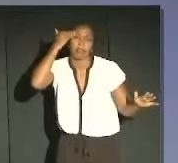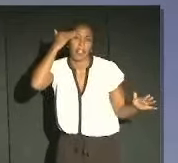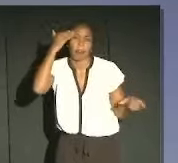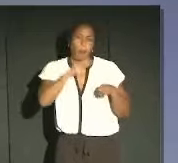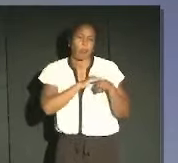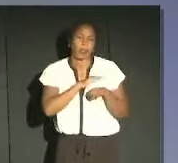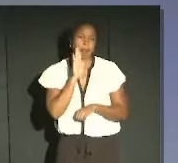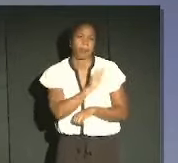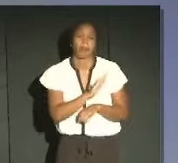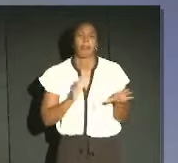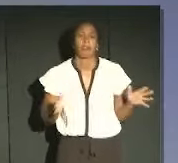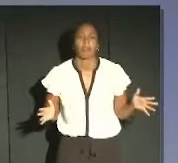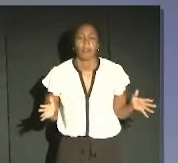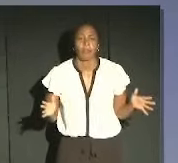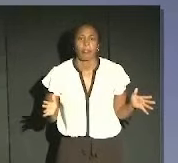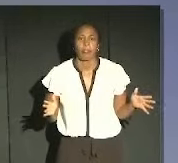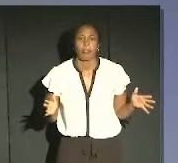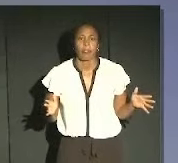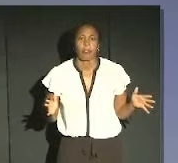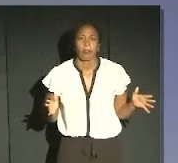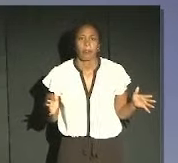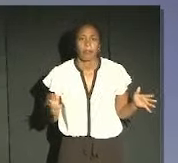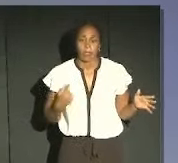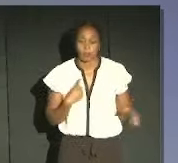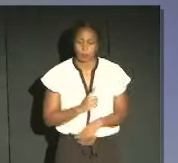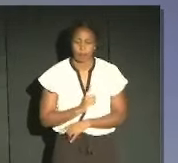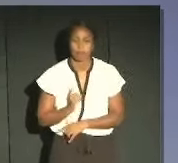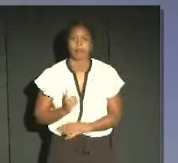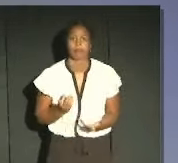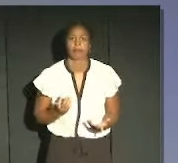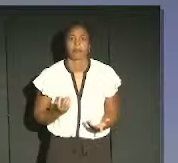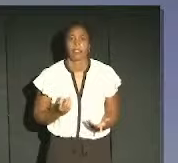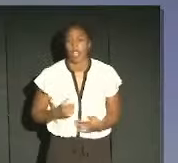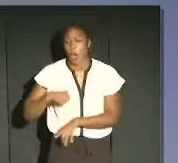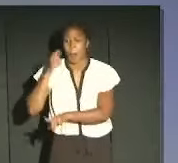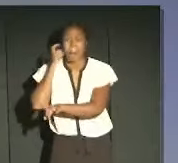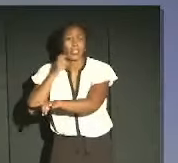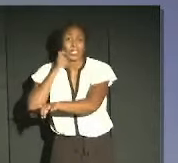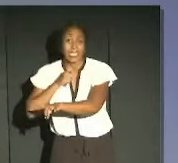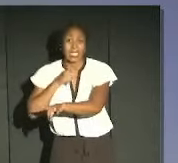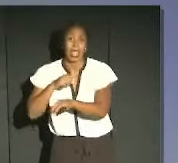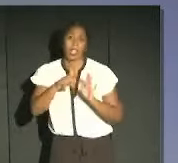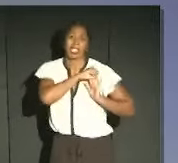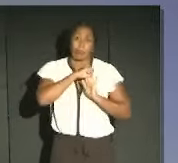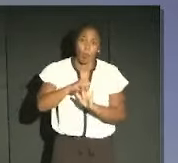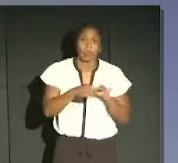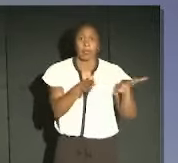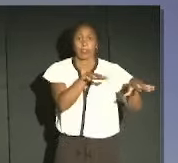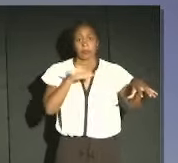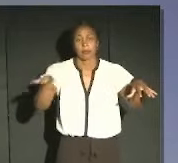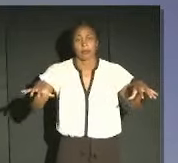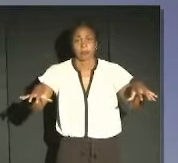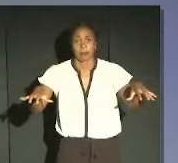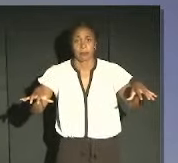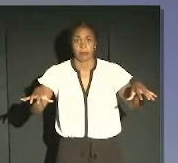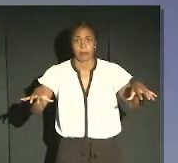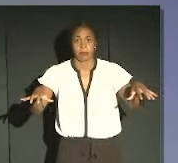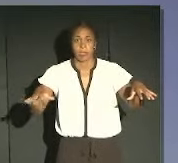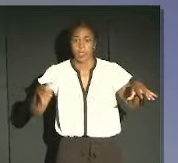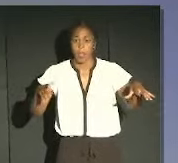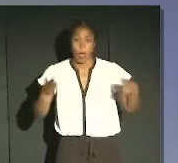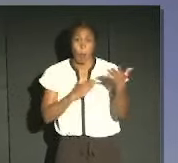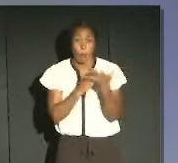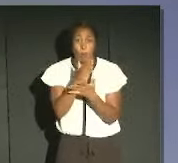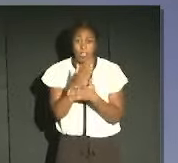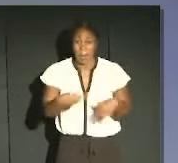des politique et finalement nos adversaires les macronistes et l'extrême droite sont au service d'un même